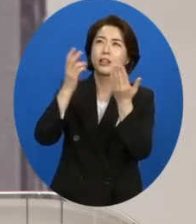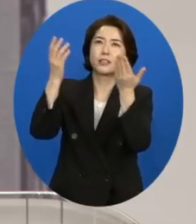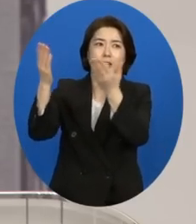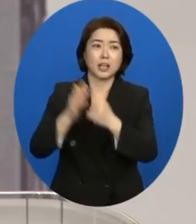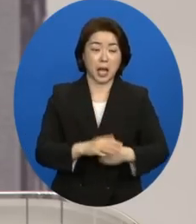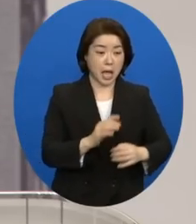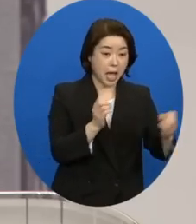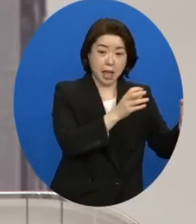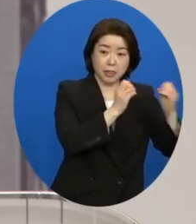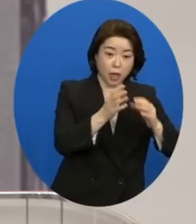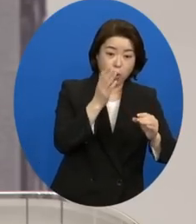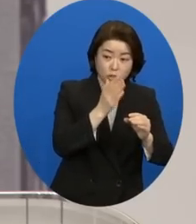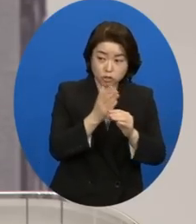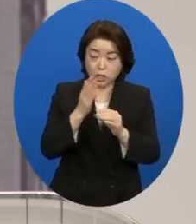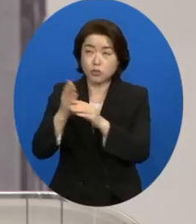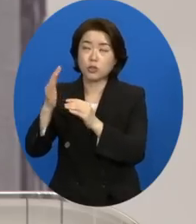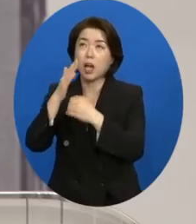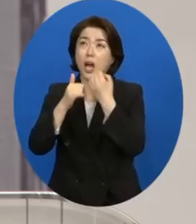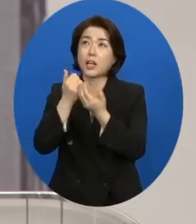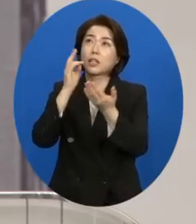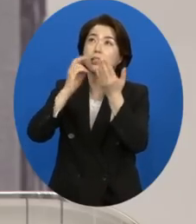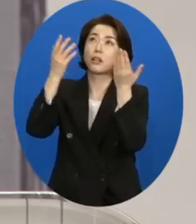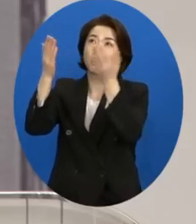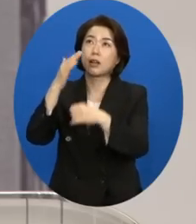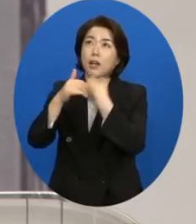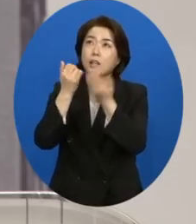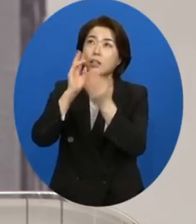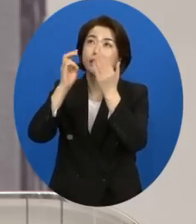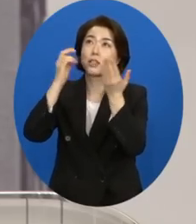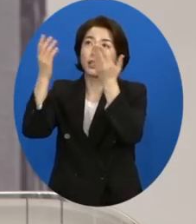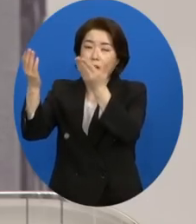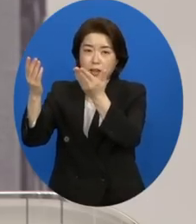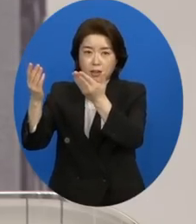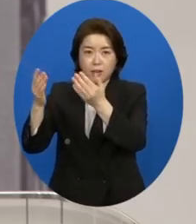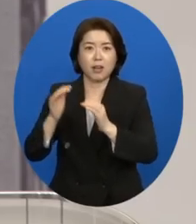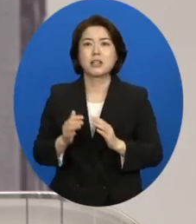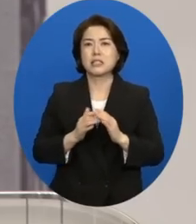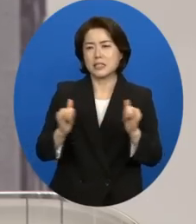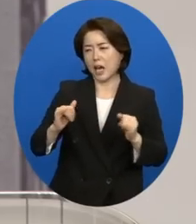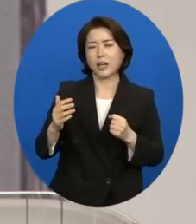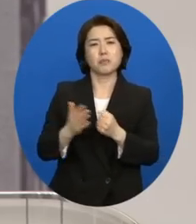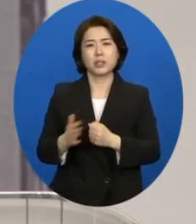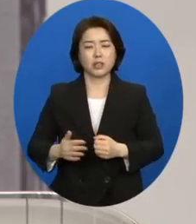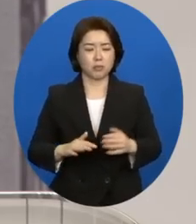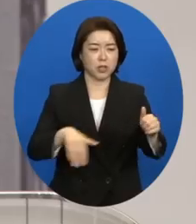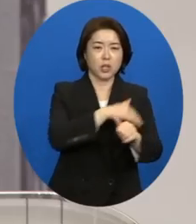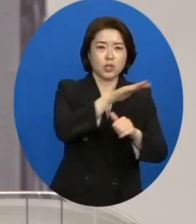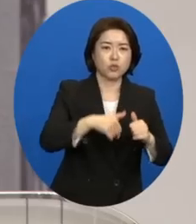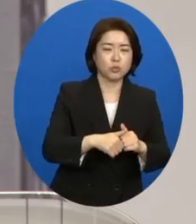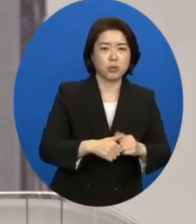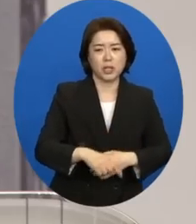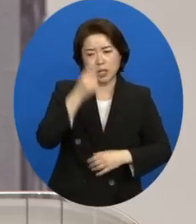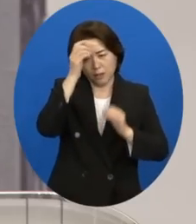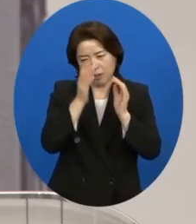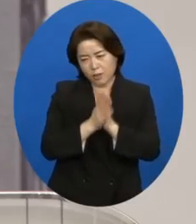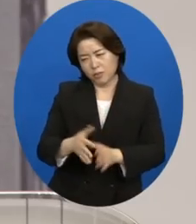찬양 하나님께 찬양 계속 그러는 거예요 사람인지라 아 주변에서 기도 많이 하셨어요 대단하십니다 이런 얘기를